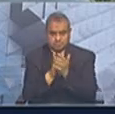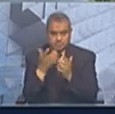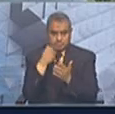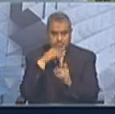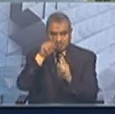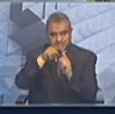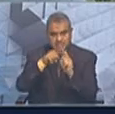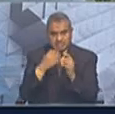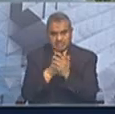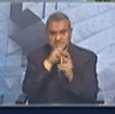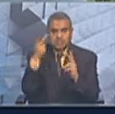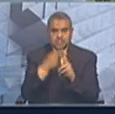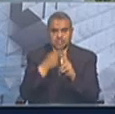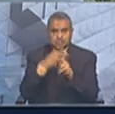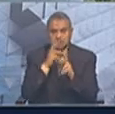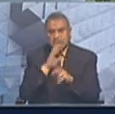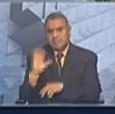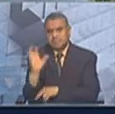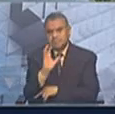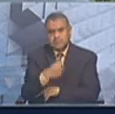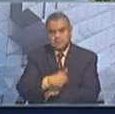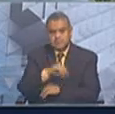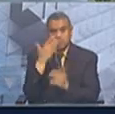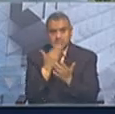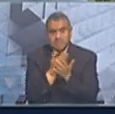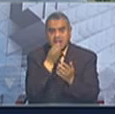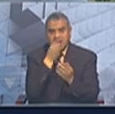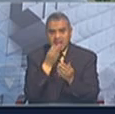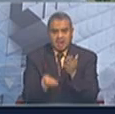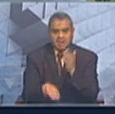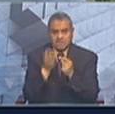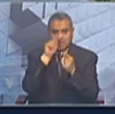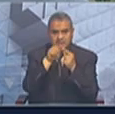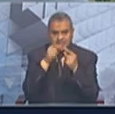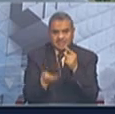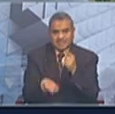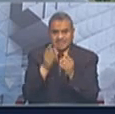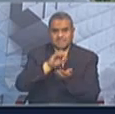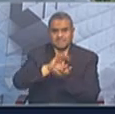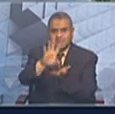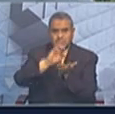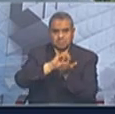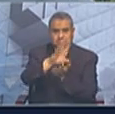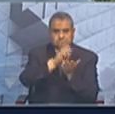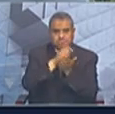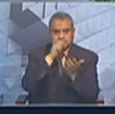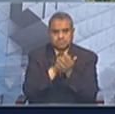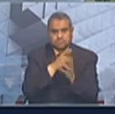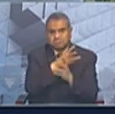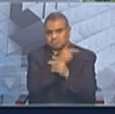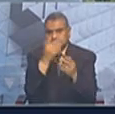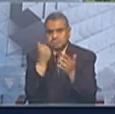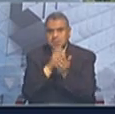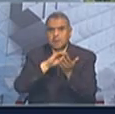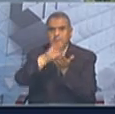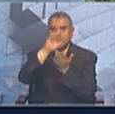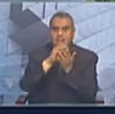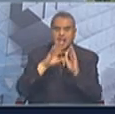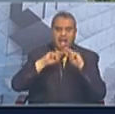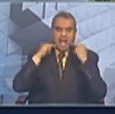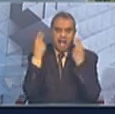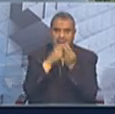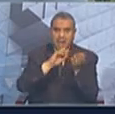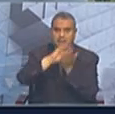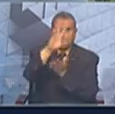لتوفير احتياجات المواطنين وإنما من خلال غزو المحاصيل الزراعية لكل الأسواق في مختلف دول